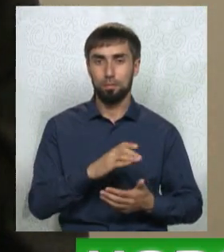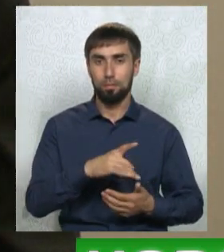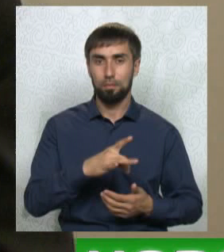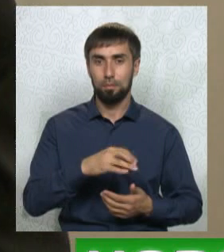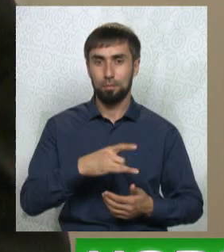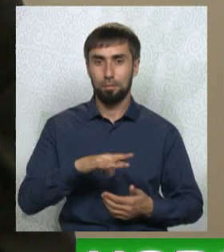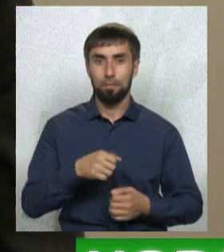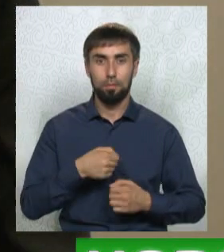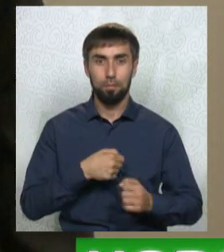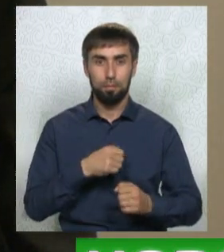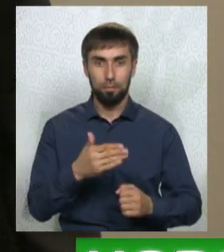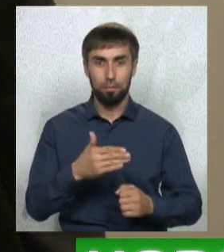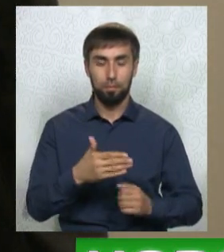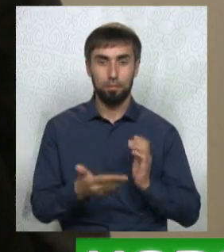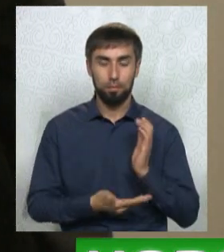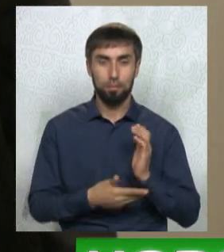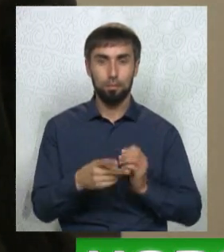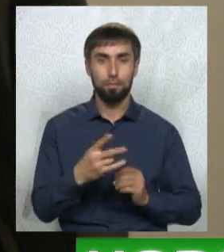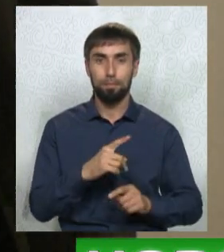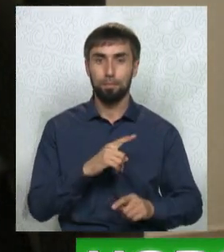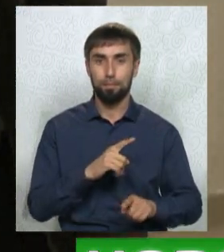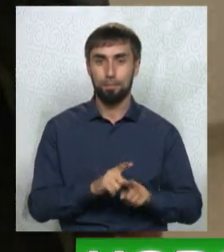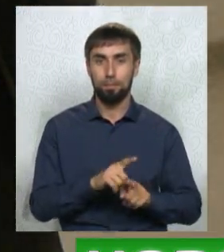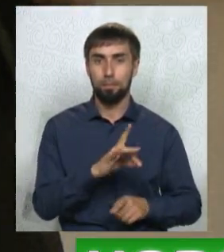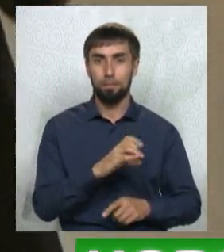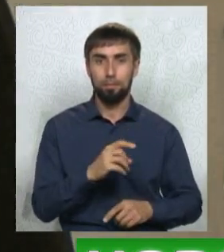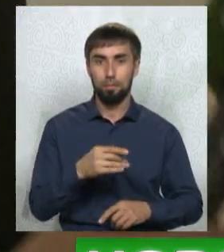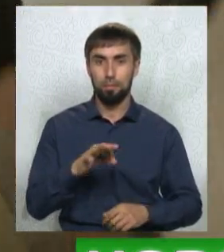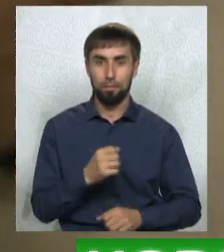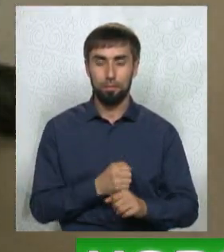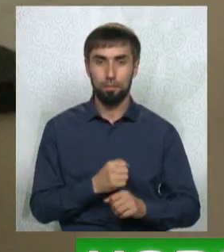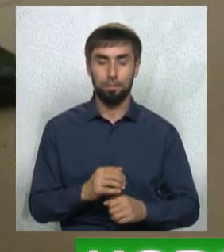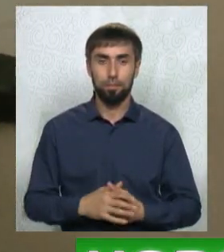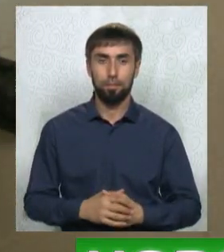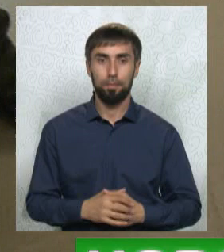Нужно это делать резко. Вот так.